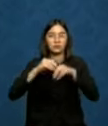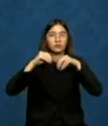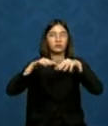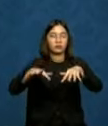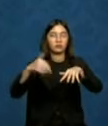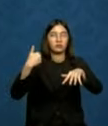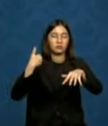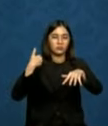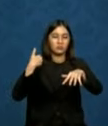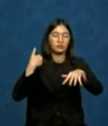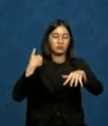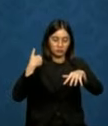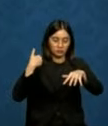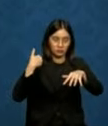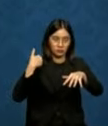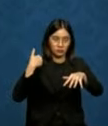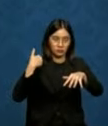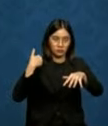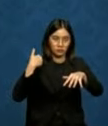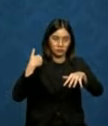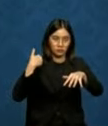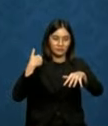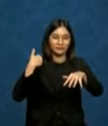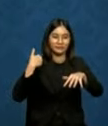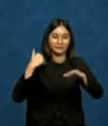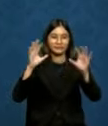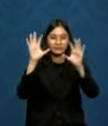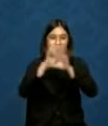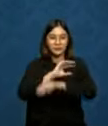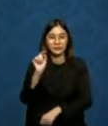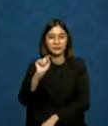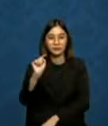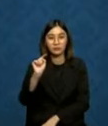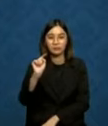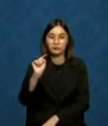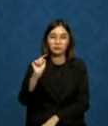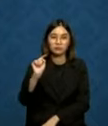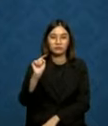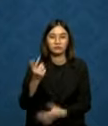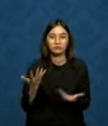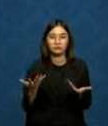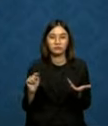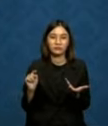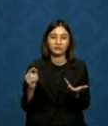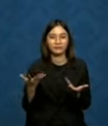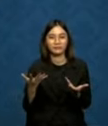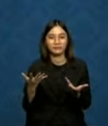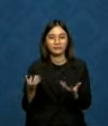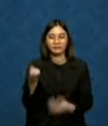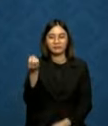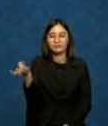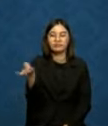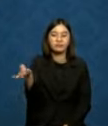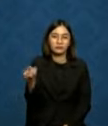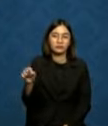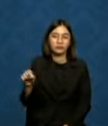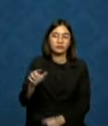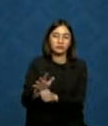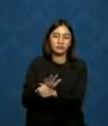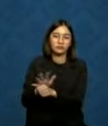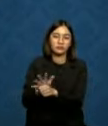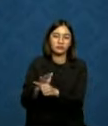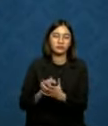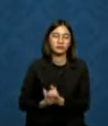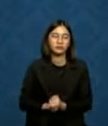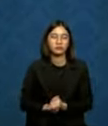นะคะมันก็เลยออกมาเ่อดูจะแบบไม่ค่อยจะเ่ามากเท่าไหร่นะ